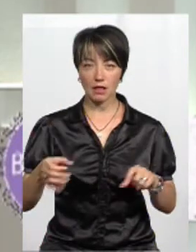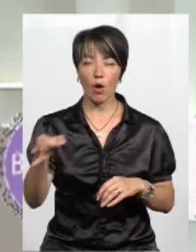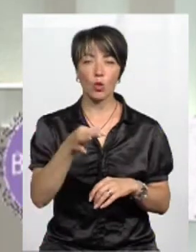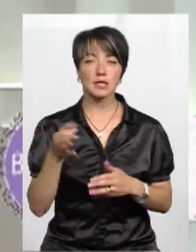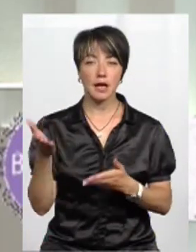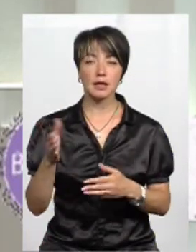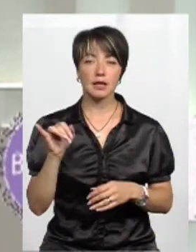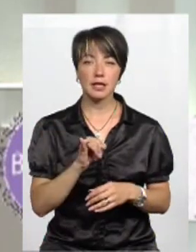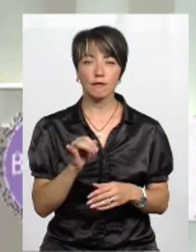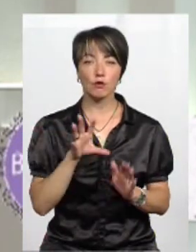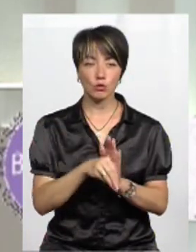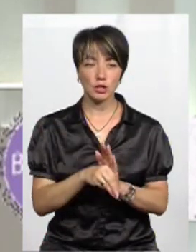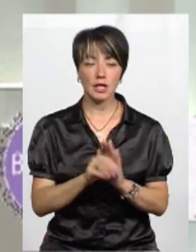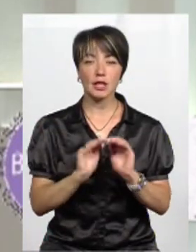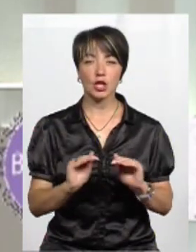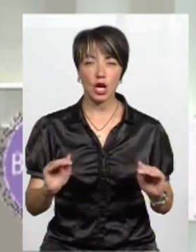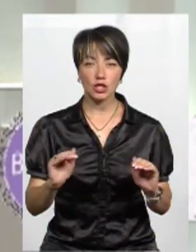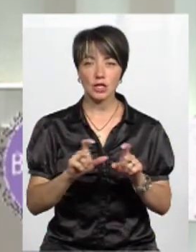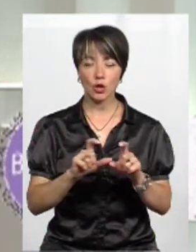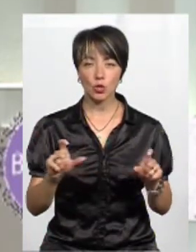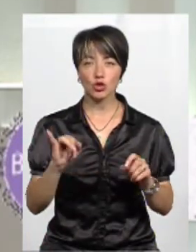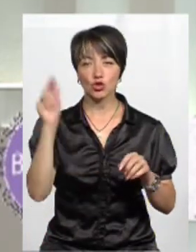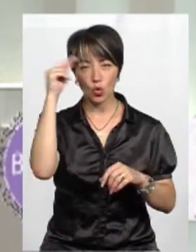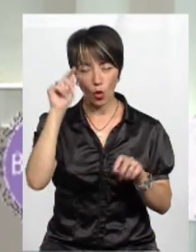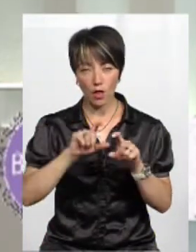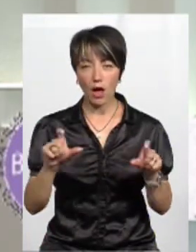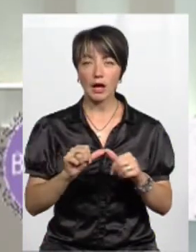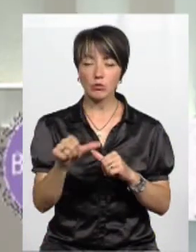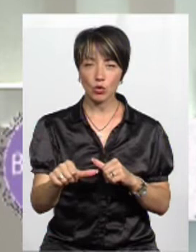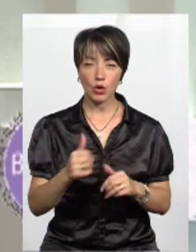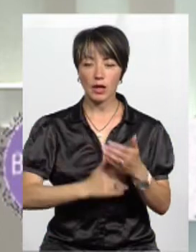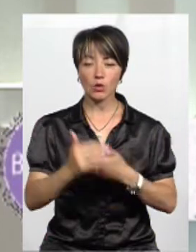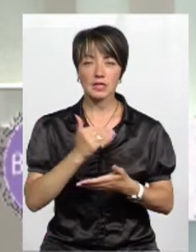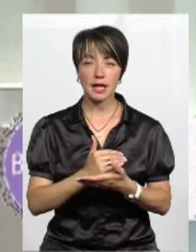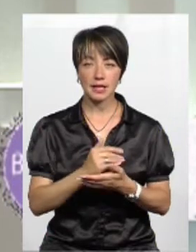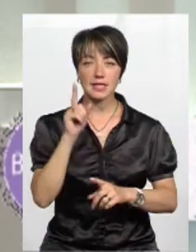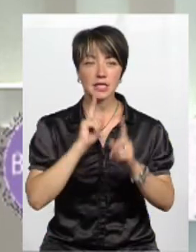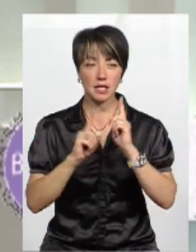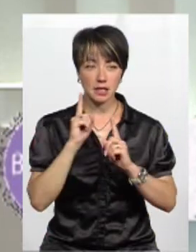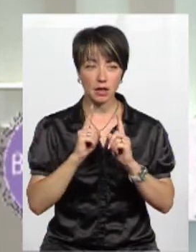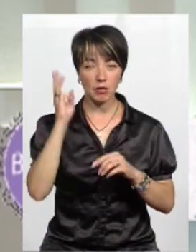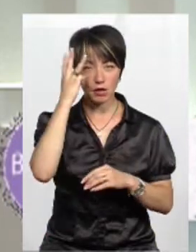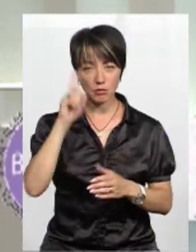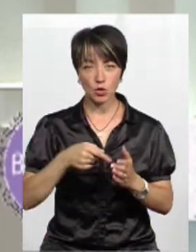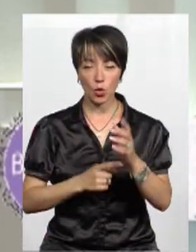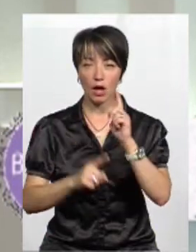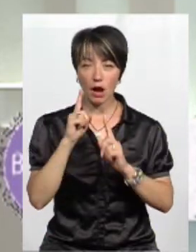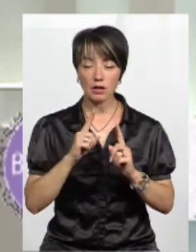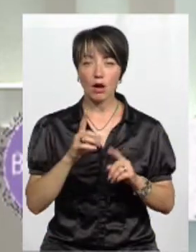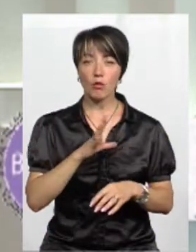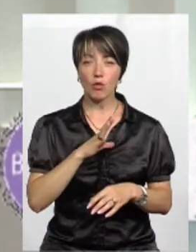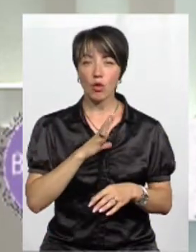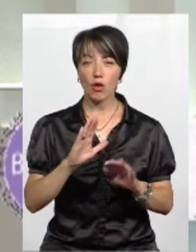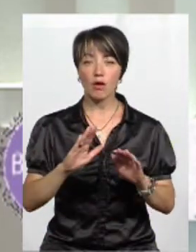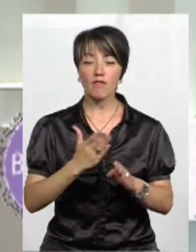на Озерні, і в тому числі там і дитячий садочок, і школа. Крім того, на останній, здається, сесії Хмельницької міської ради